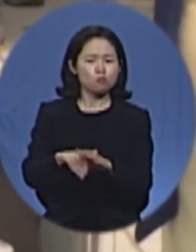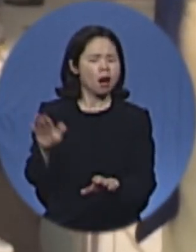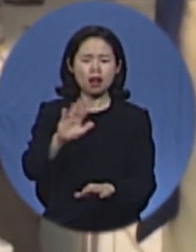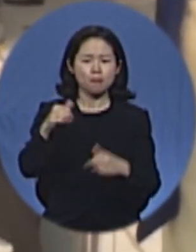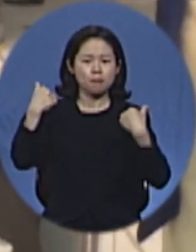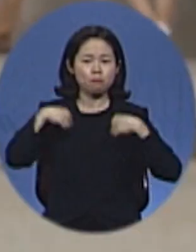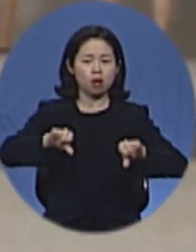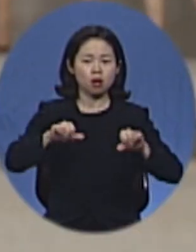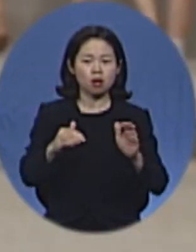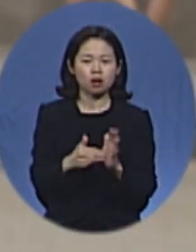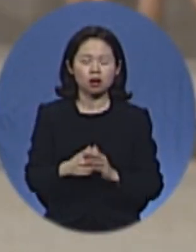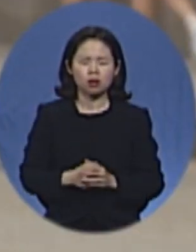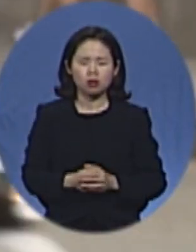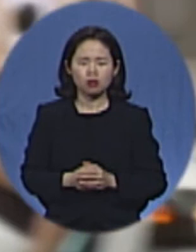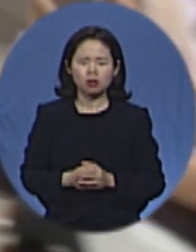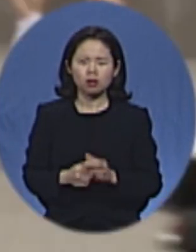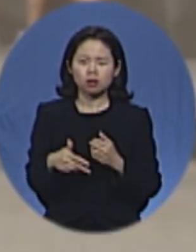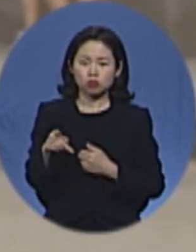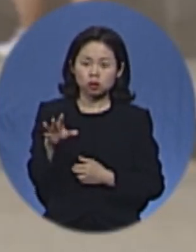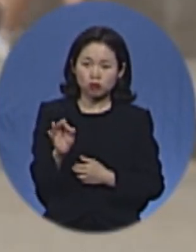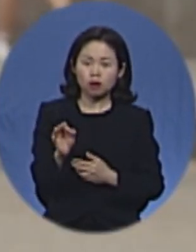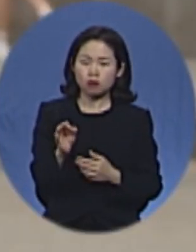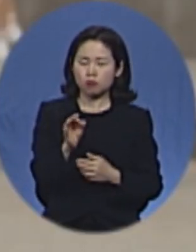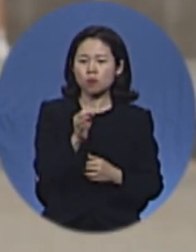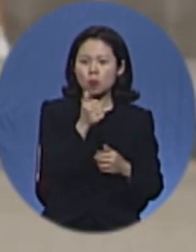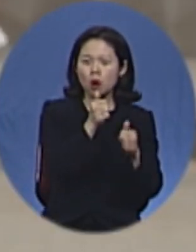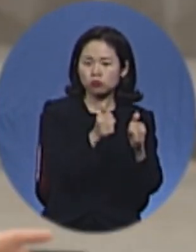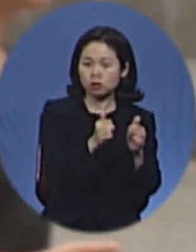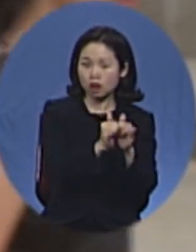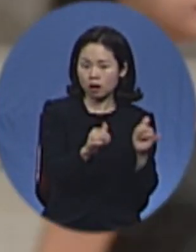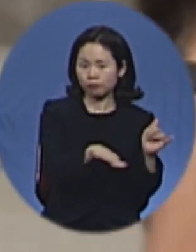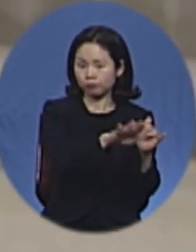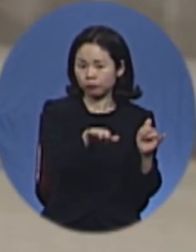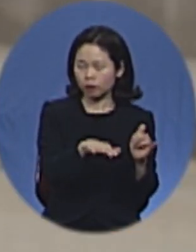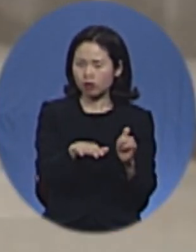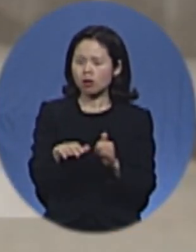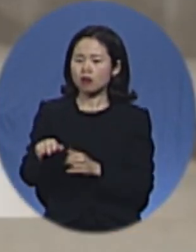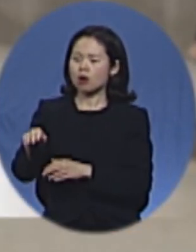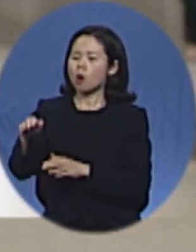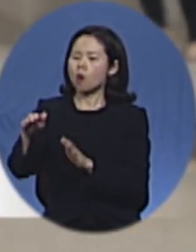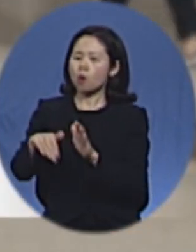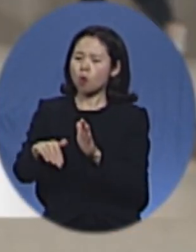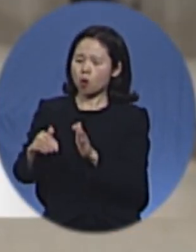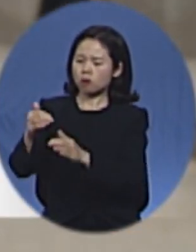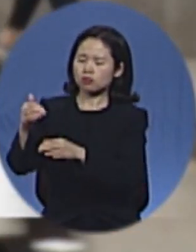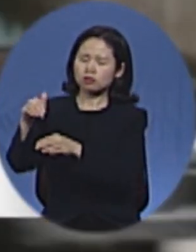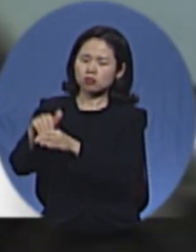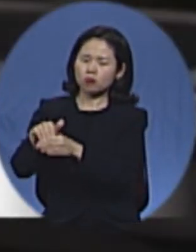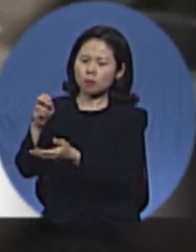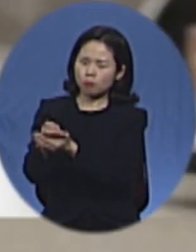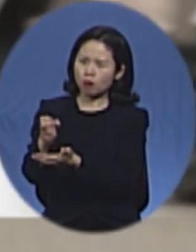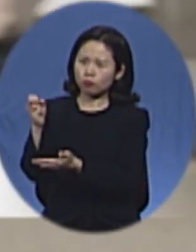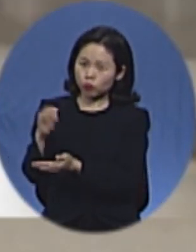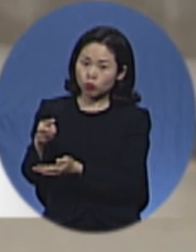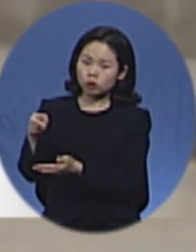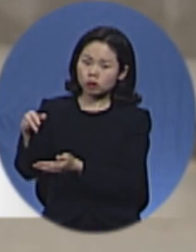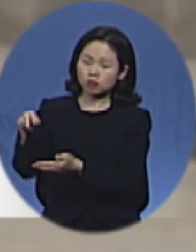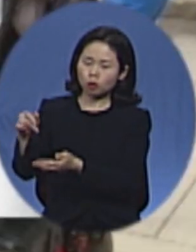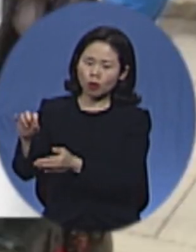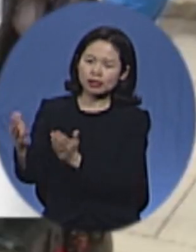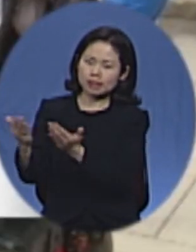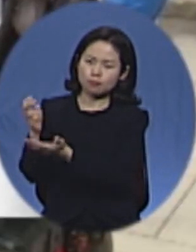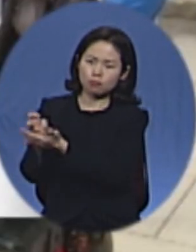합니다. 이에 정 씨와 함께하는 변호사들은 공직선거법과 선관위 업무 지침이 헌법이